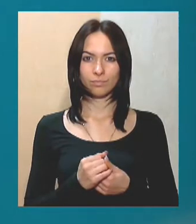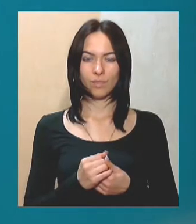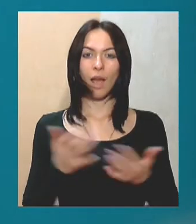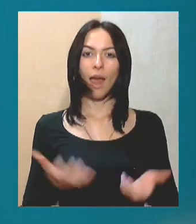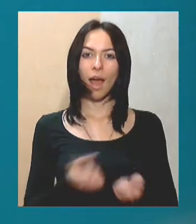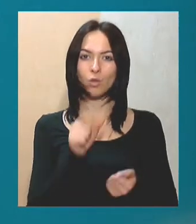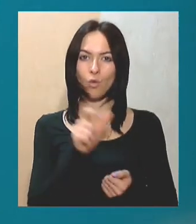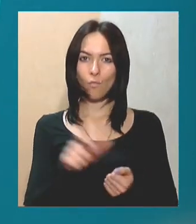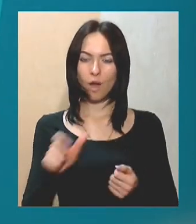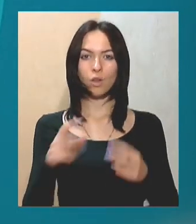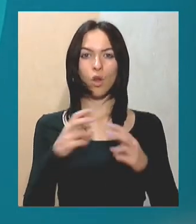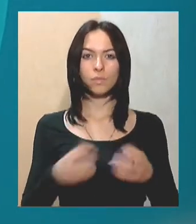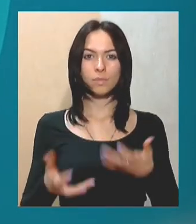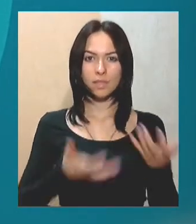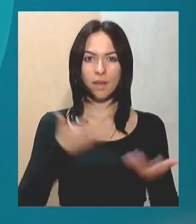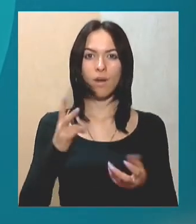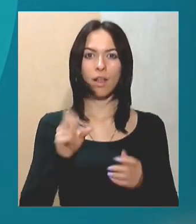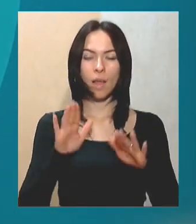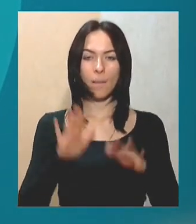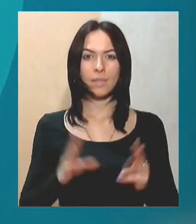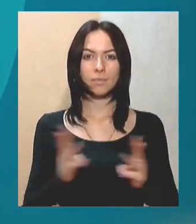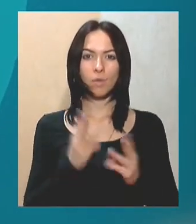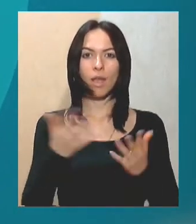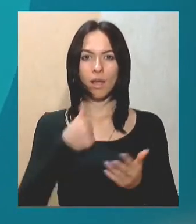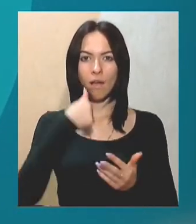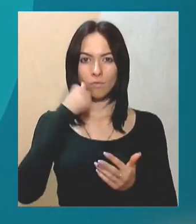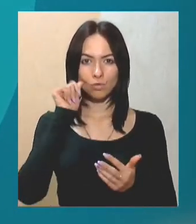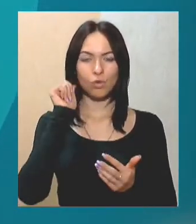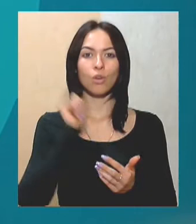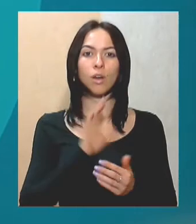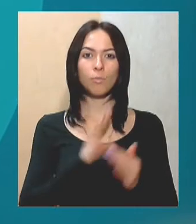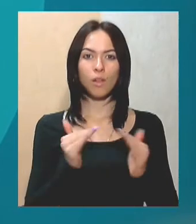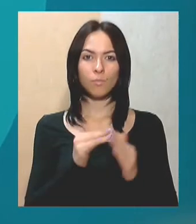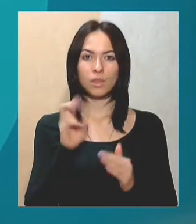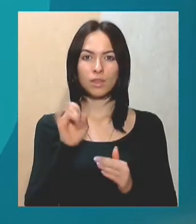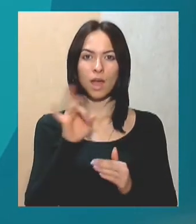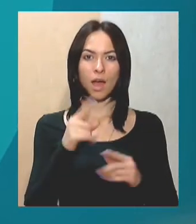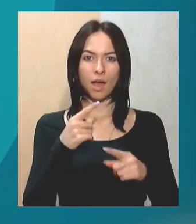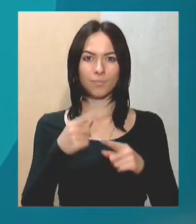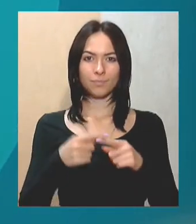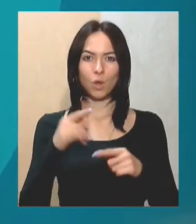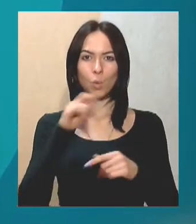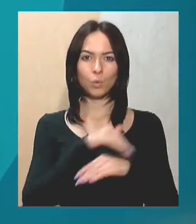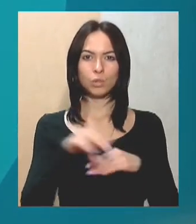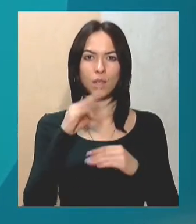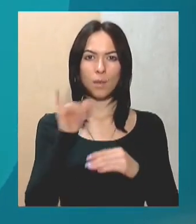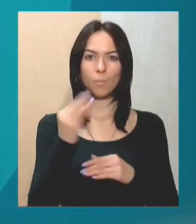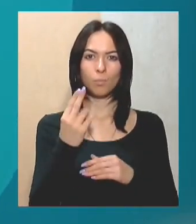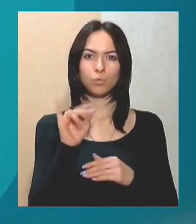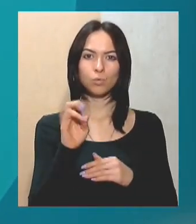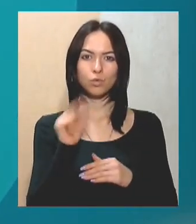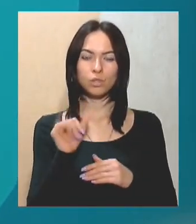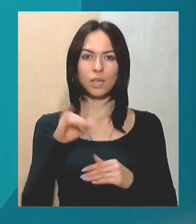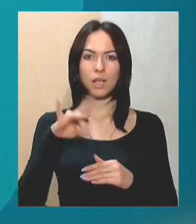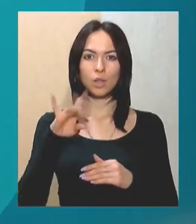Рятувальники розбирають завали на місці пожежі, яка вчора сталася у будинку на розі вулиць Пушкінська та Троїцька. Операцію